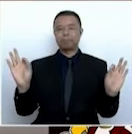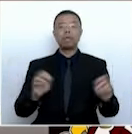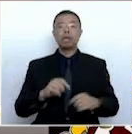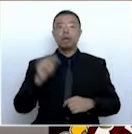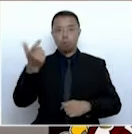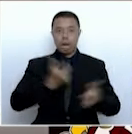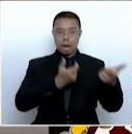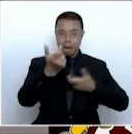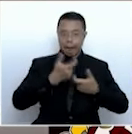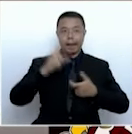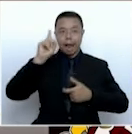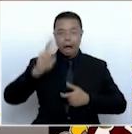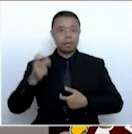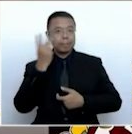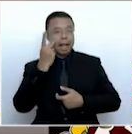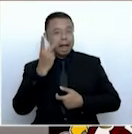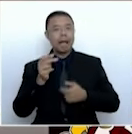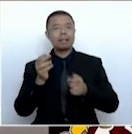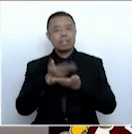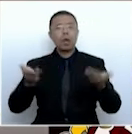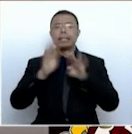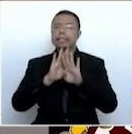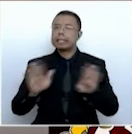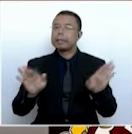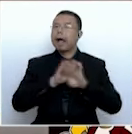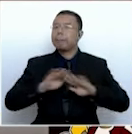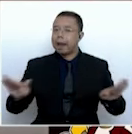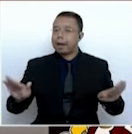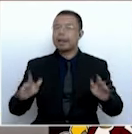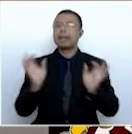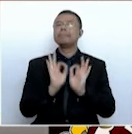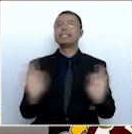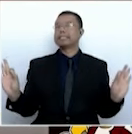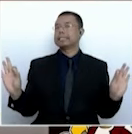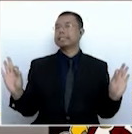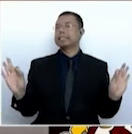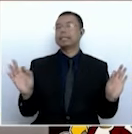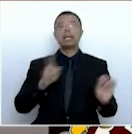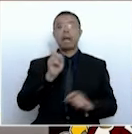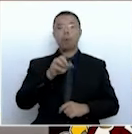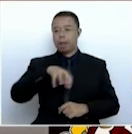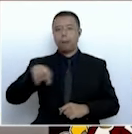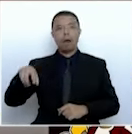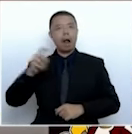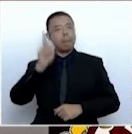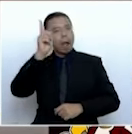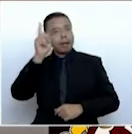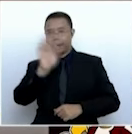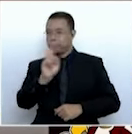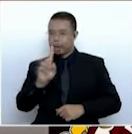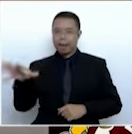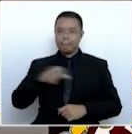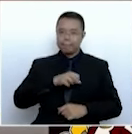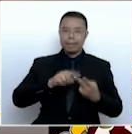Setiap tamu undangan harus menjaga ketertiban, keamanan, serta kebersihan dan tidak membawa barang-barang yang dilarang, serta